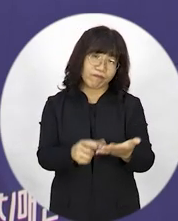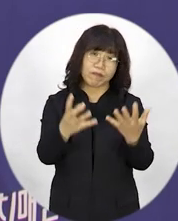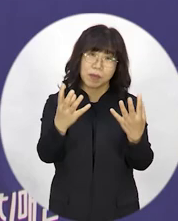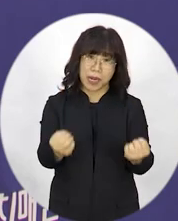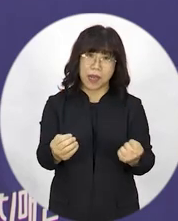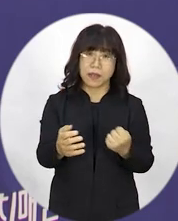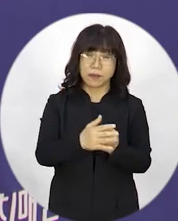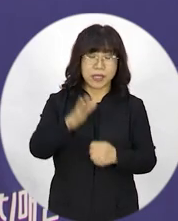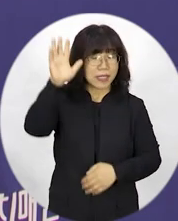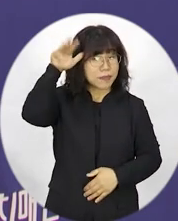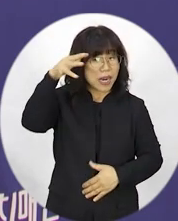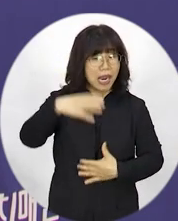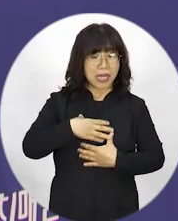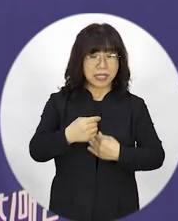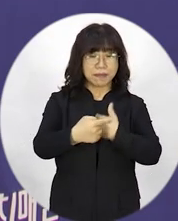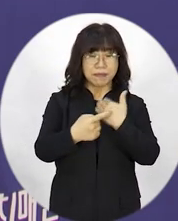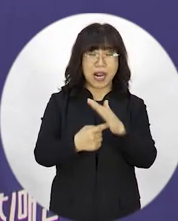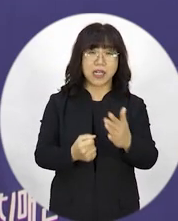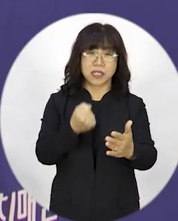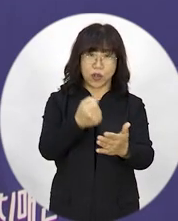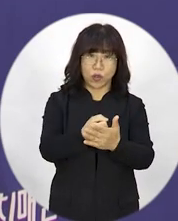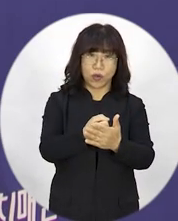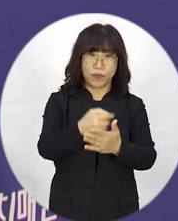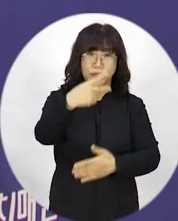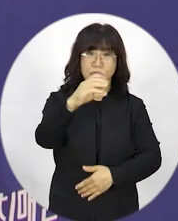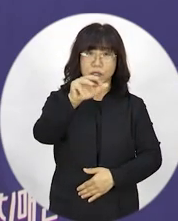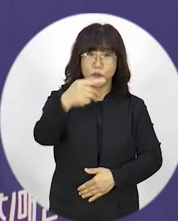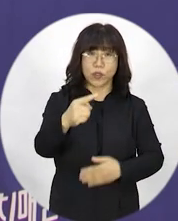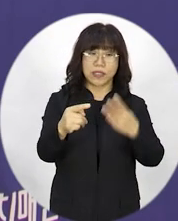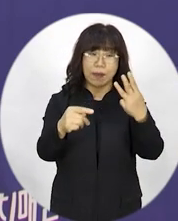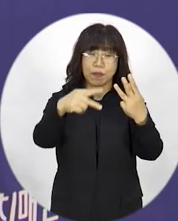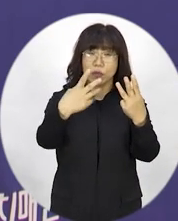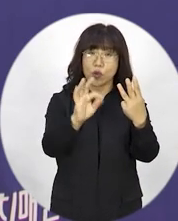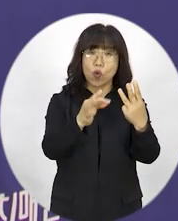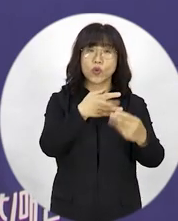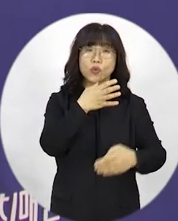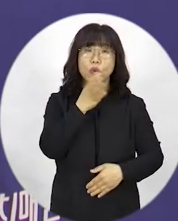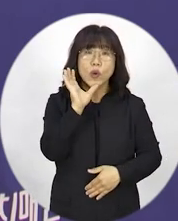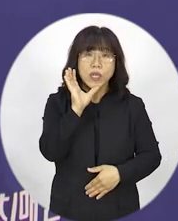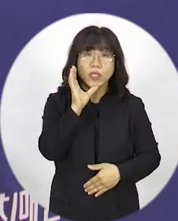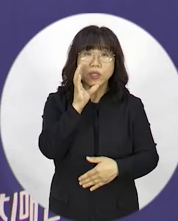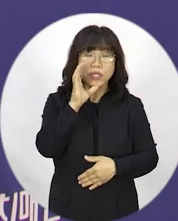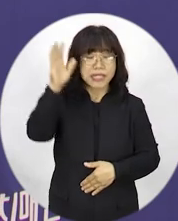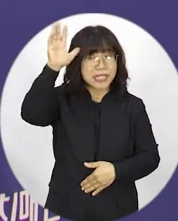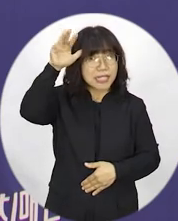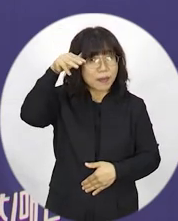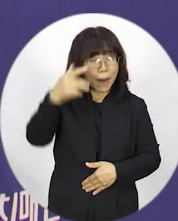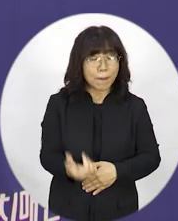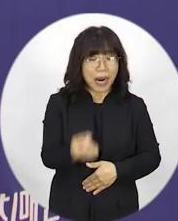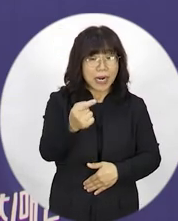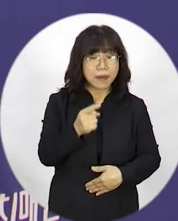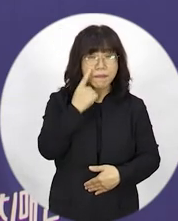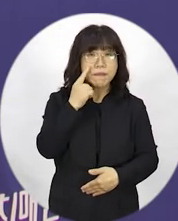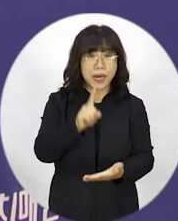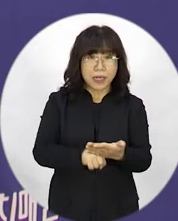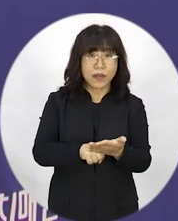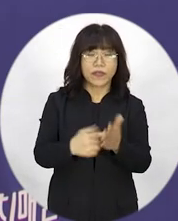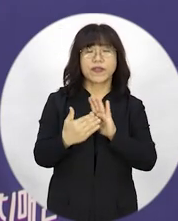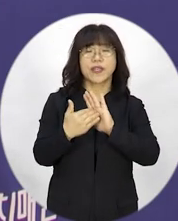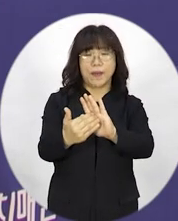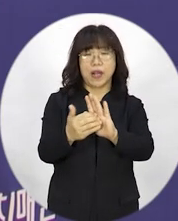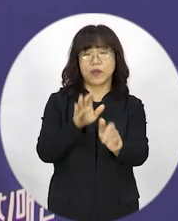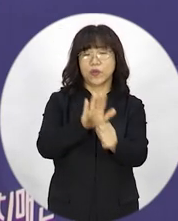지역이라 이번에 치매 안심 마을로 지정하게 됐습니다. 앞으로 등촌 3동 지역 어르신들의 치매 조기